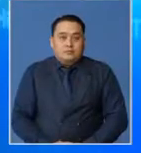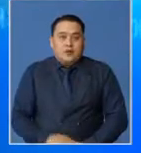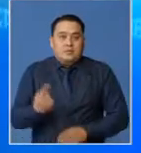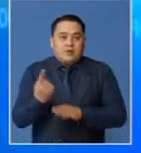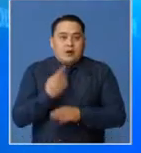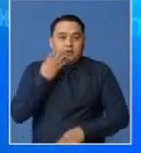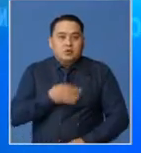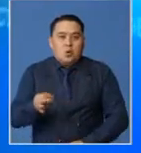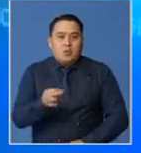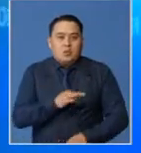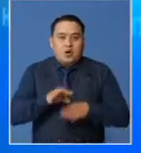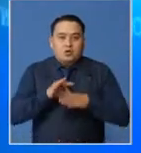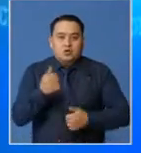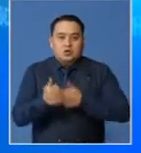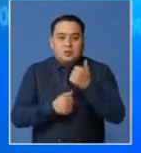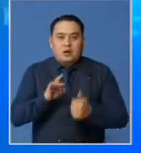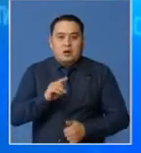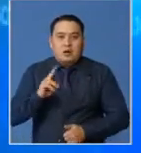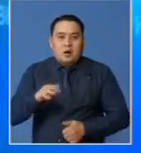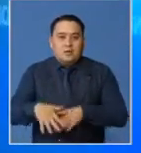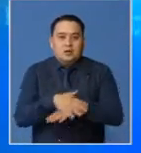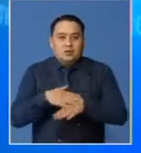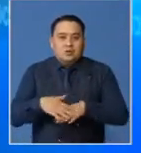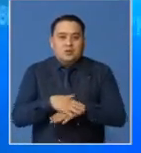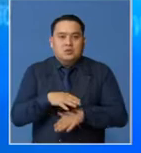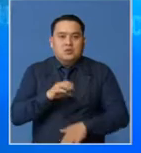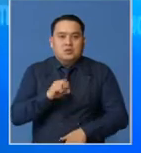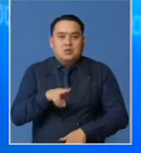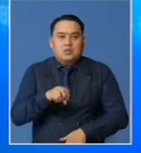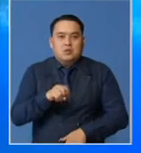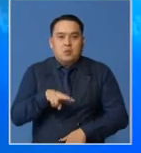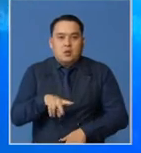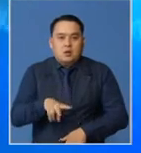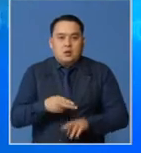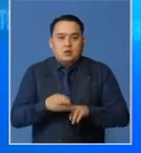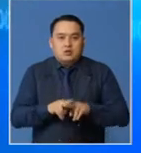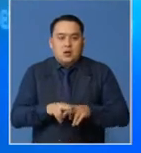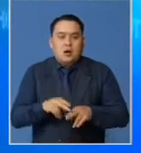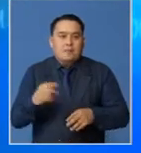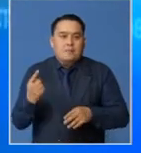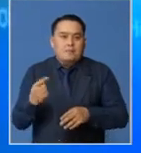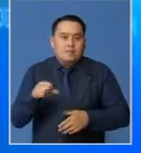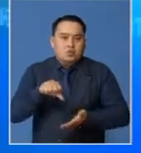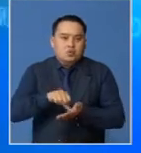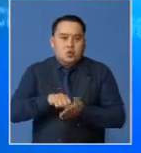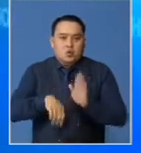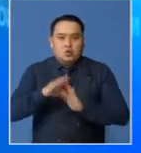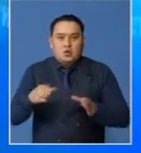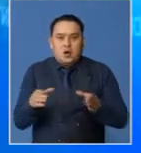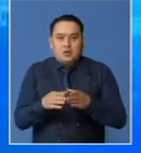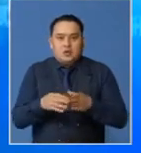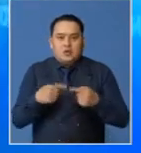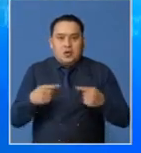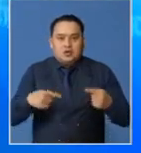Впервые в Алматинской области прошел чемпионат республиканского масштаба по стритболу. Побороться за призовые места приехали лучшие команды